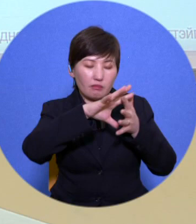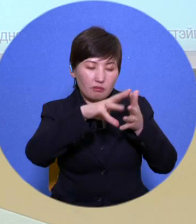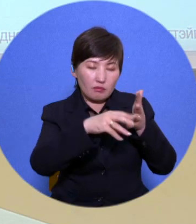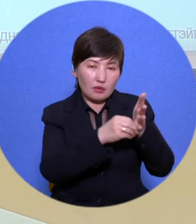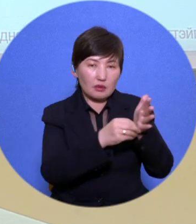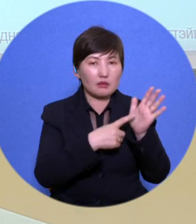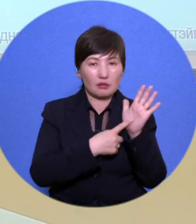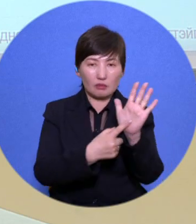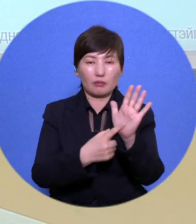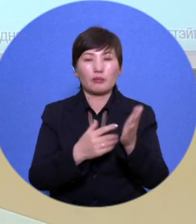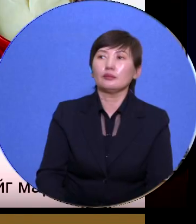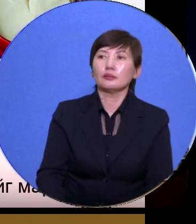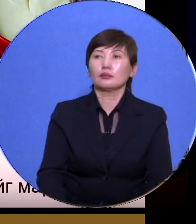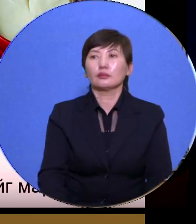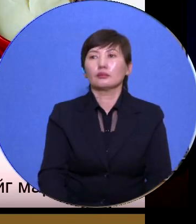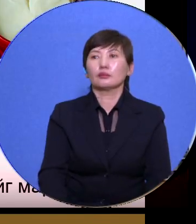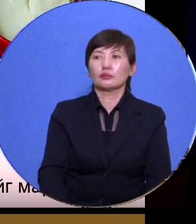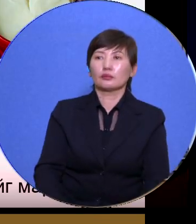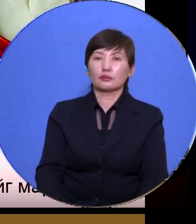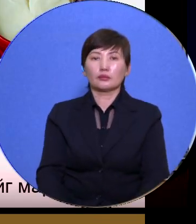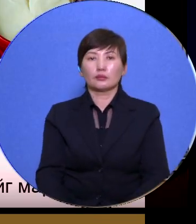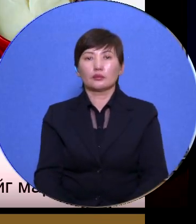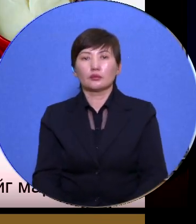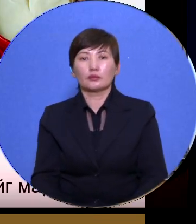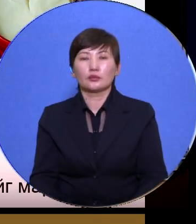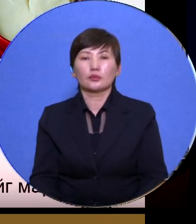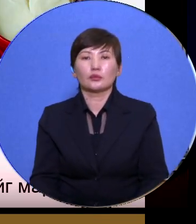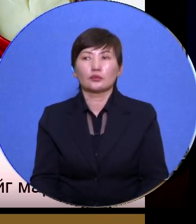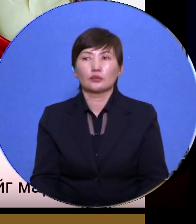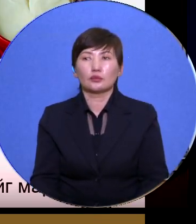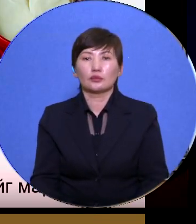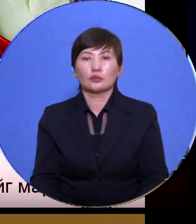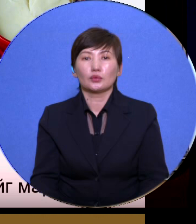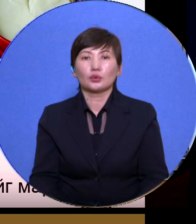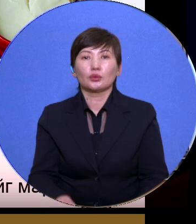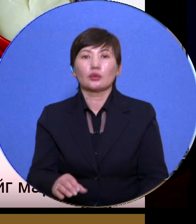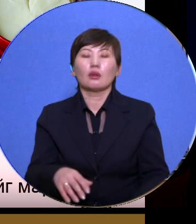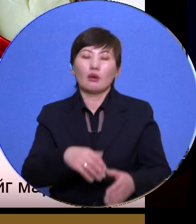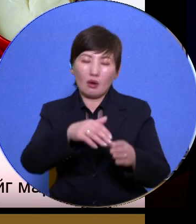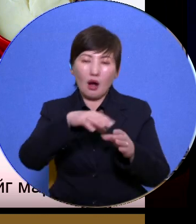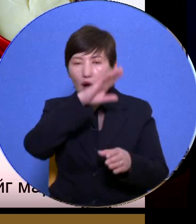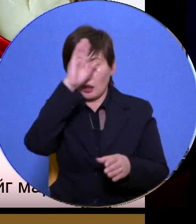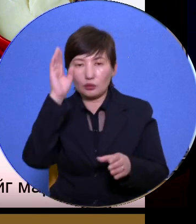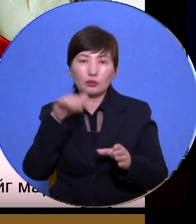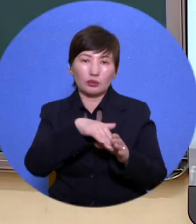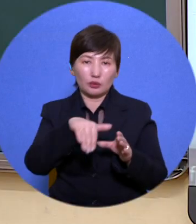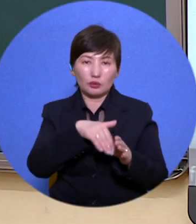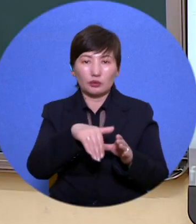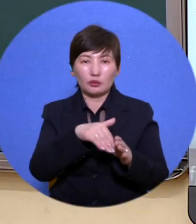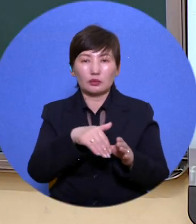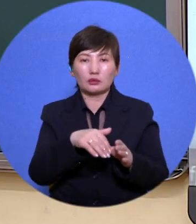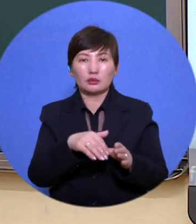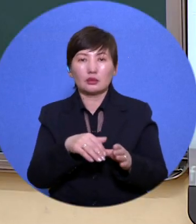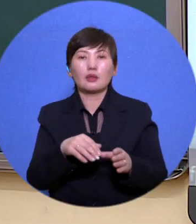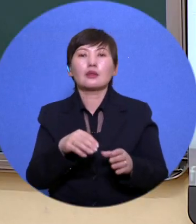багш нь өмнөх туршилтаараа хэлсэн шүү дээ, тийм ээ. Сүүгээ 40 химийн Цельсийд хутгад самраад тэгээд дулаан газар байлгуулад байлгаад ингээд